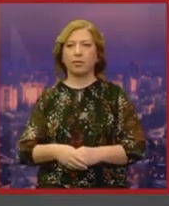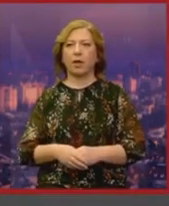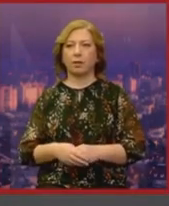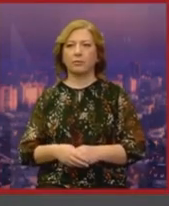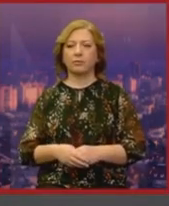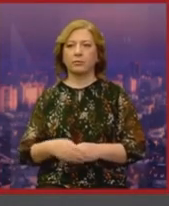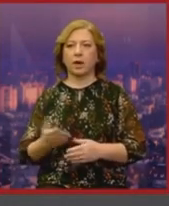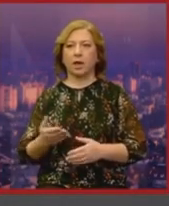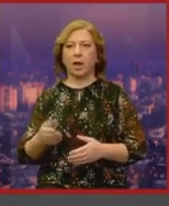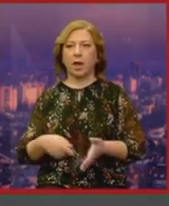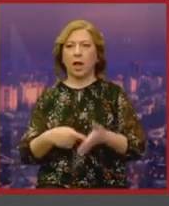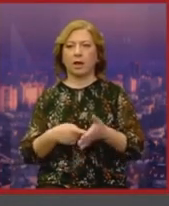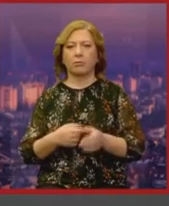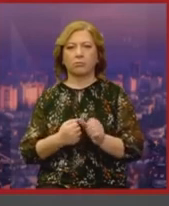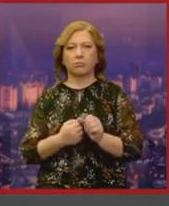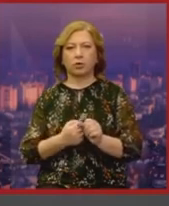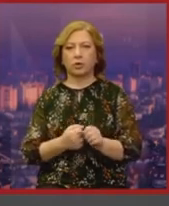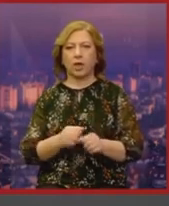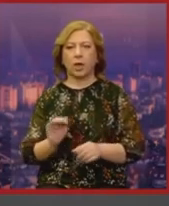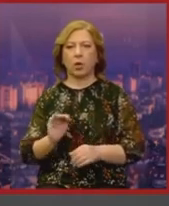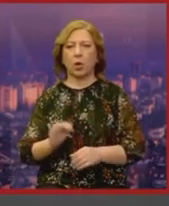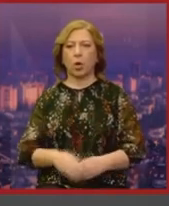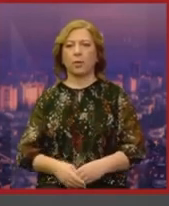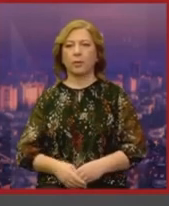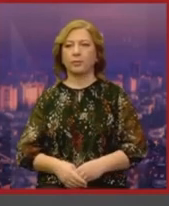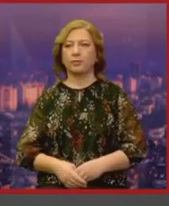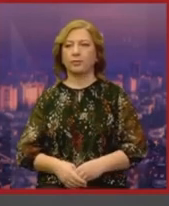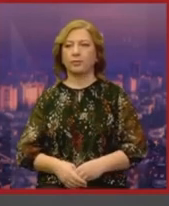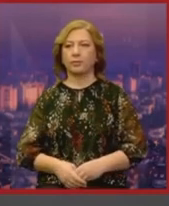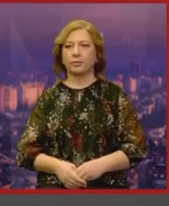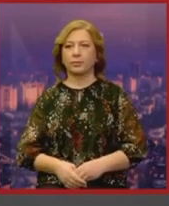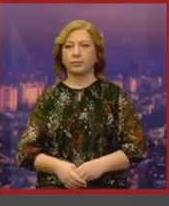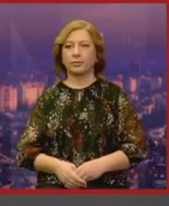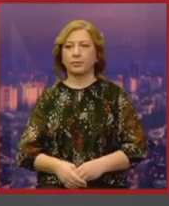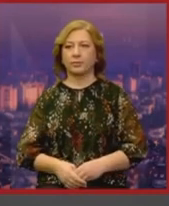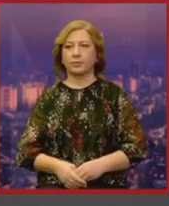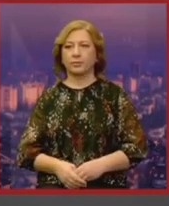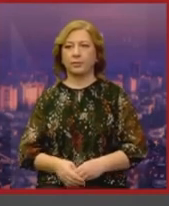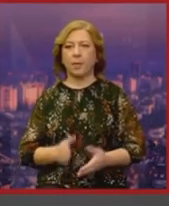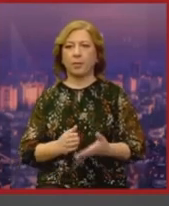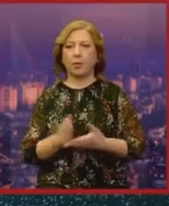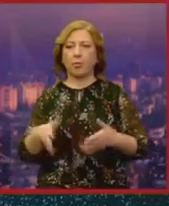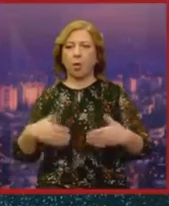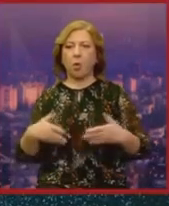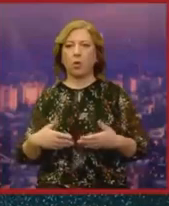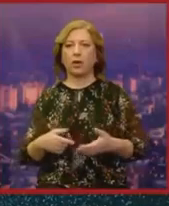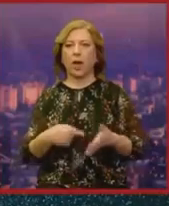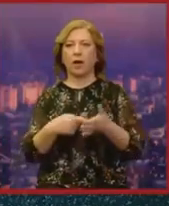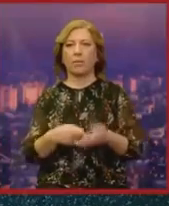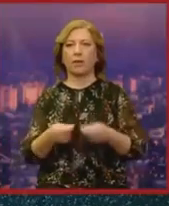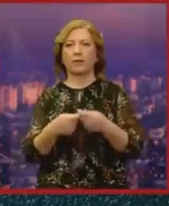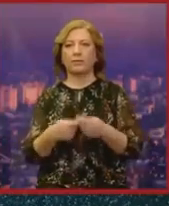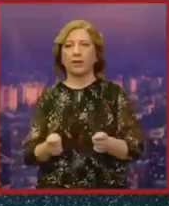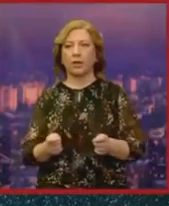le susține cu copiii la clasă, prin dezinvoltură, bucuria cu care prezintă toate